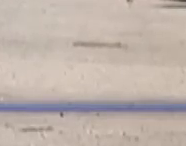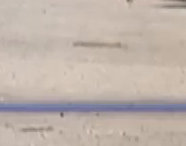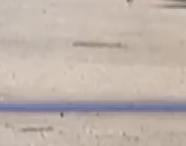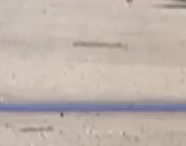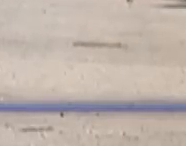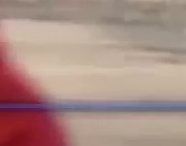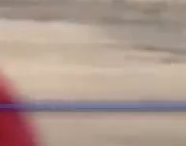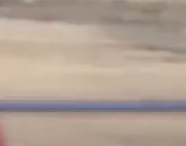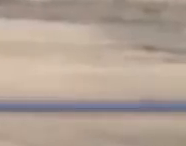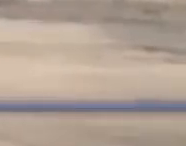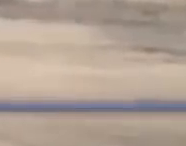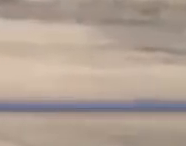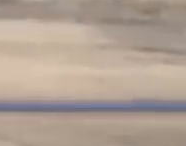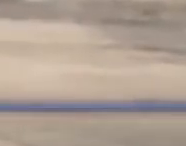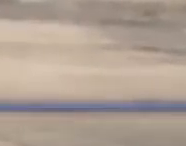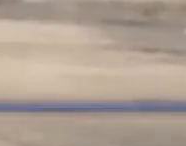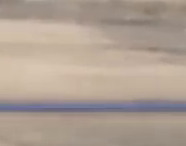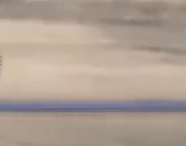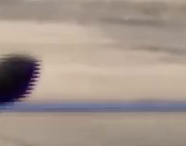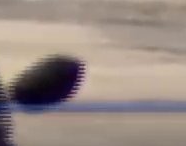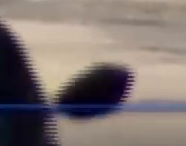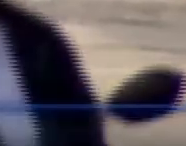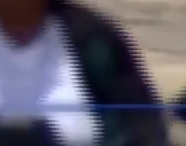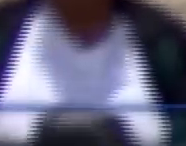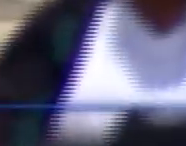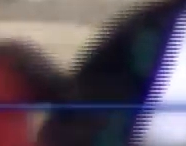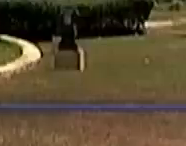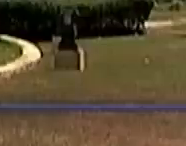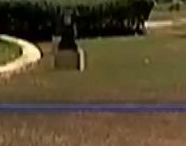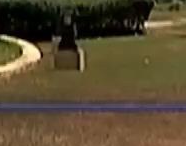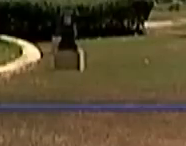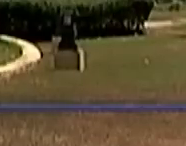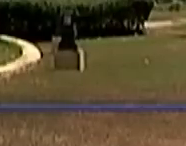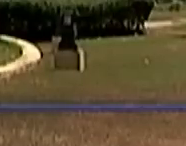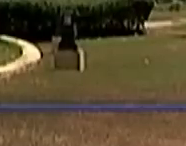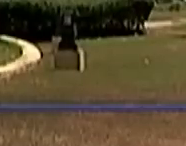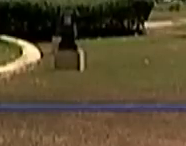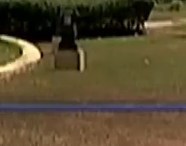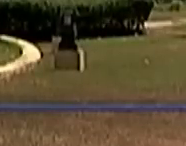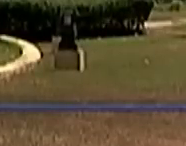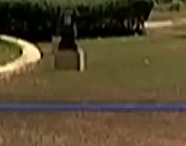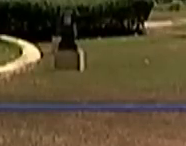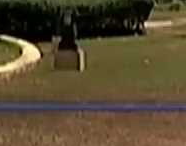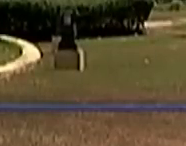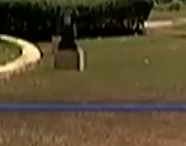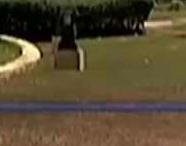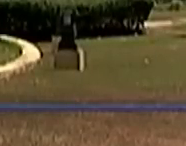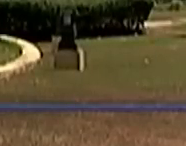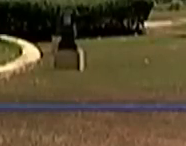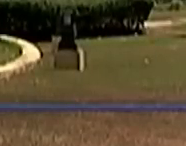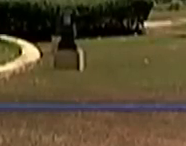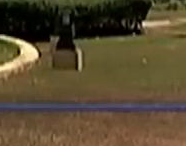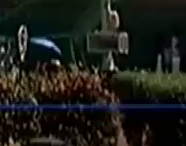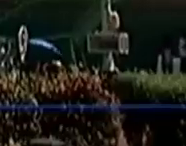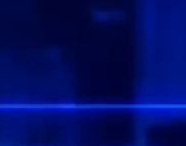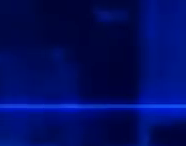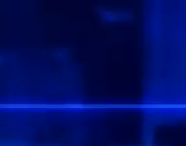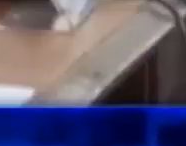Susunod, barangay at SK elections sa Negros Oriental isinusulong na suspindihin para tutukan ang peace and order sa probinsya.